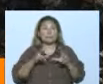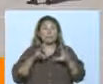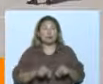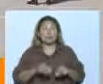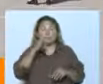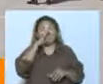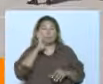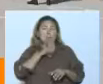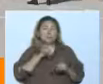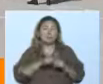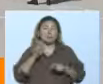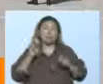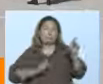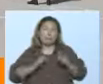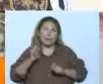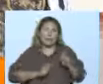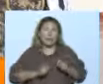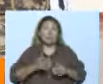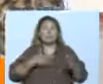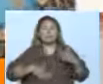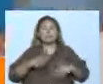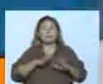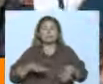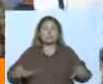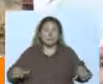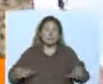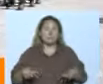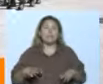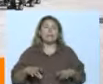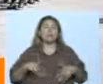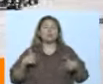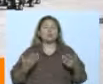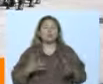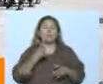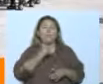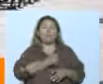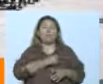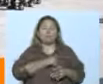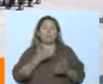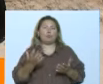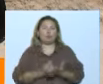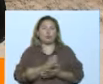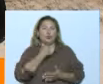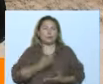и родители новобранцев. Они порадовались вступлению сыновей в ряды Национальной гвардии и пожелали солдатам удачи.